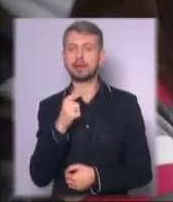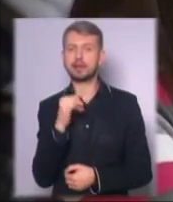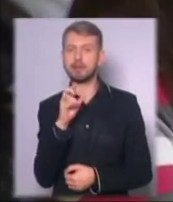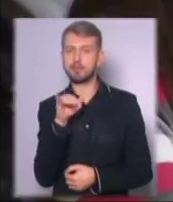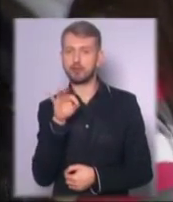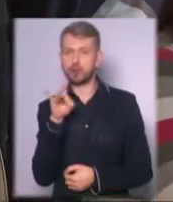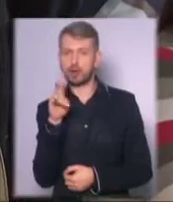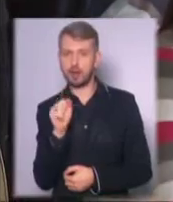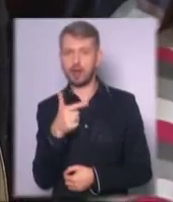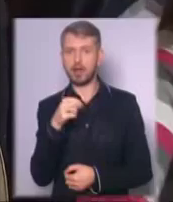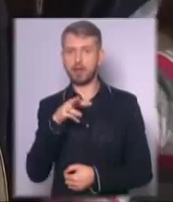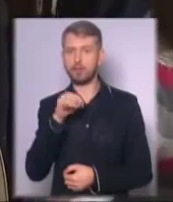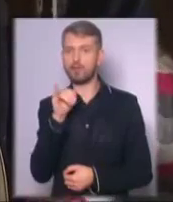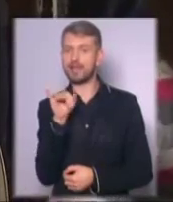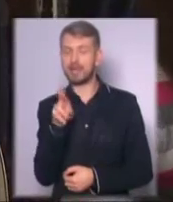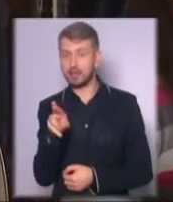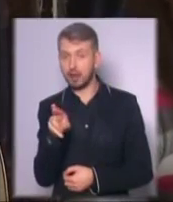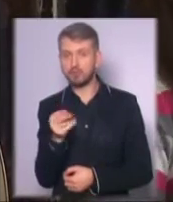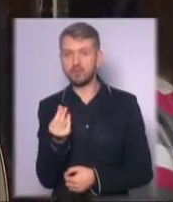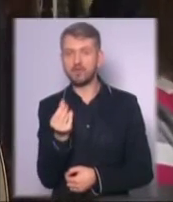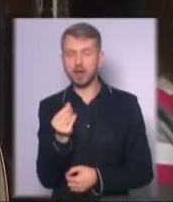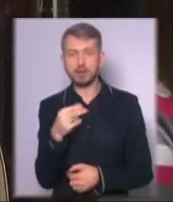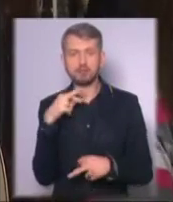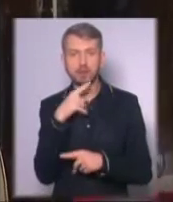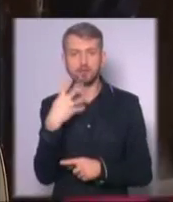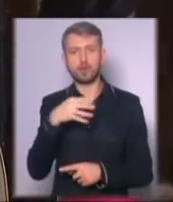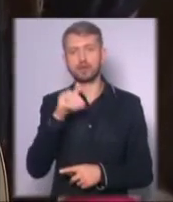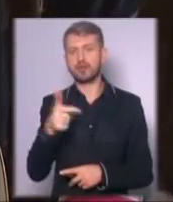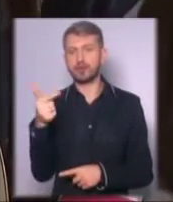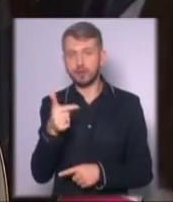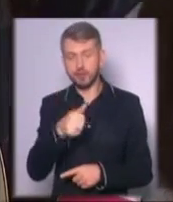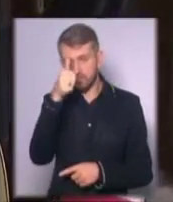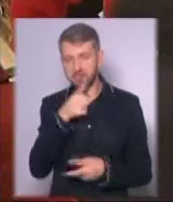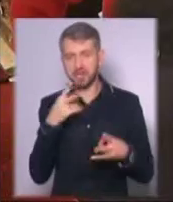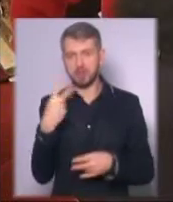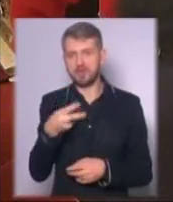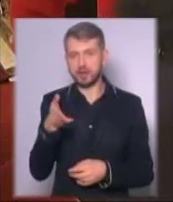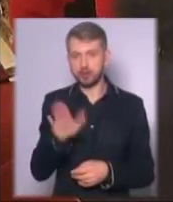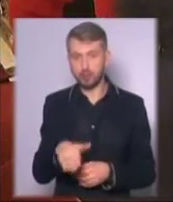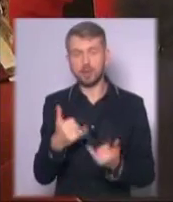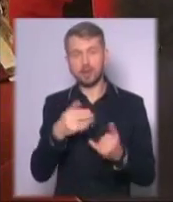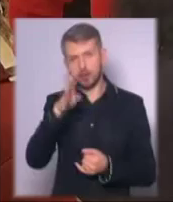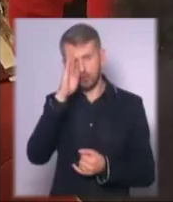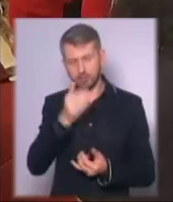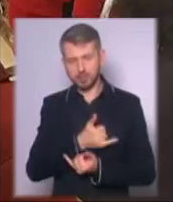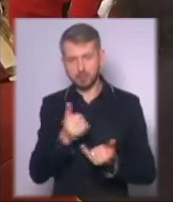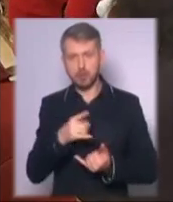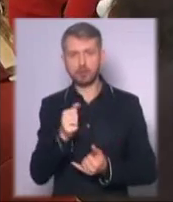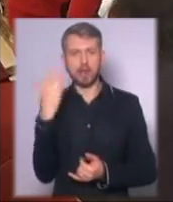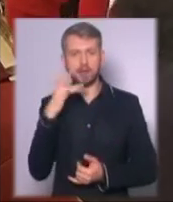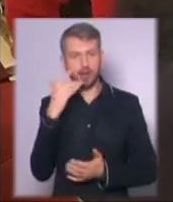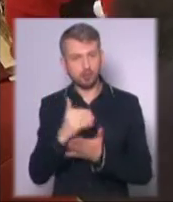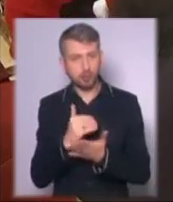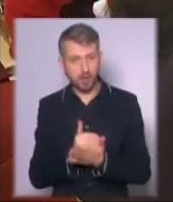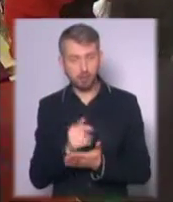флакона за торічними цінами – близько 40 тисяч гривень. На місяць таких потрібно до 20. Зараз хлопчика забезпечують за американською програмою, та діятиме